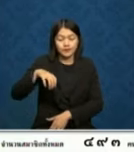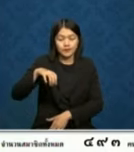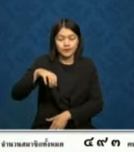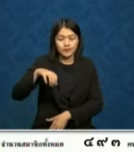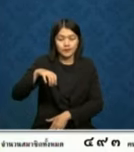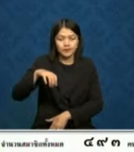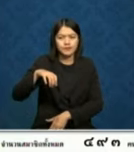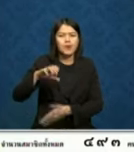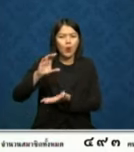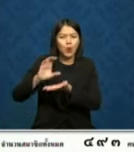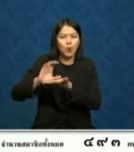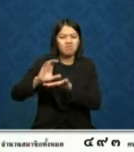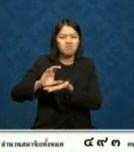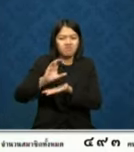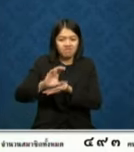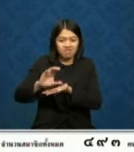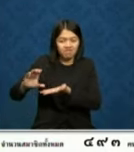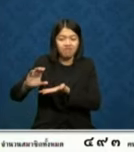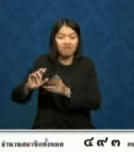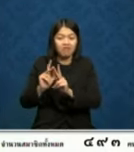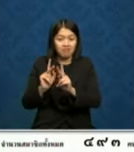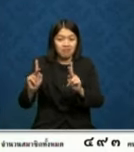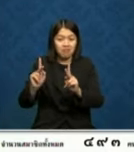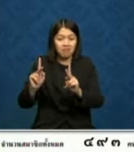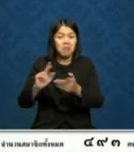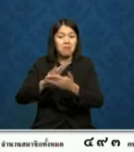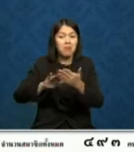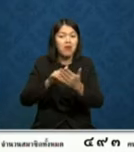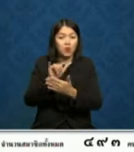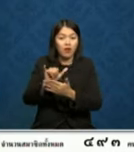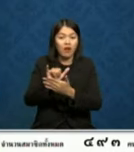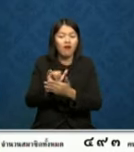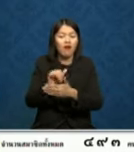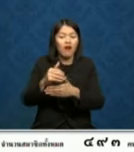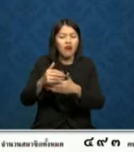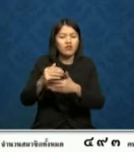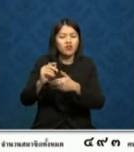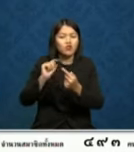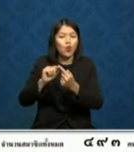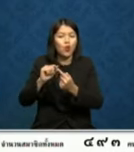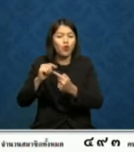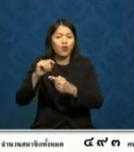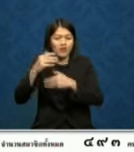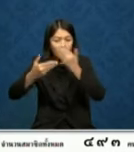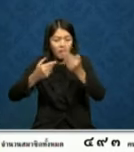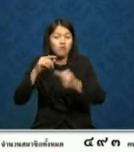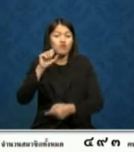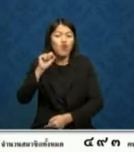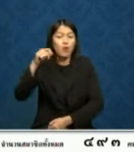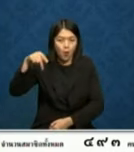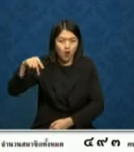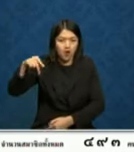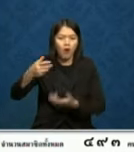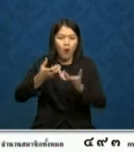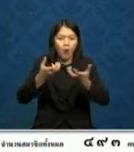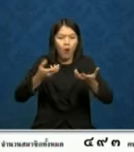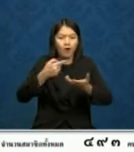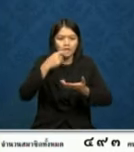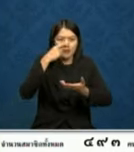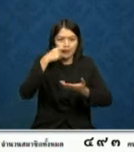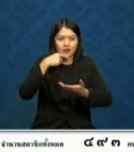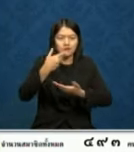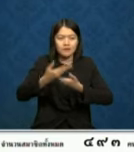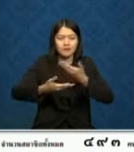หน่วยรับงบประมาณนึงที่อยู่ในคณะกรรมการยุทธศาสตร์Soft Powerนะครับหน้าที่เข้าใจง่ายๆครับคือนำสินค้าไทยไป